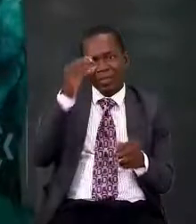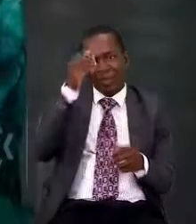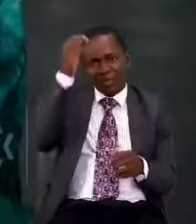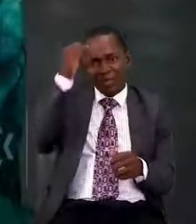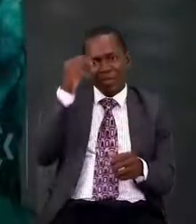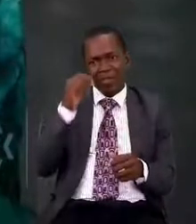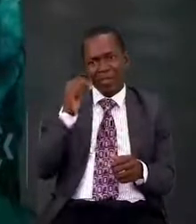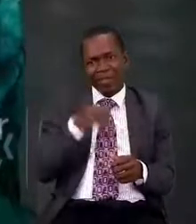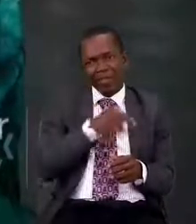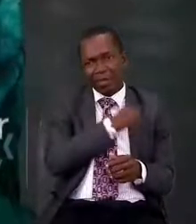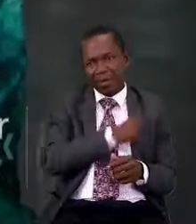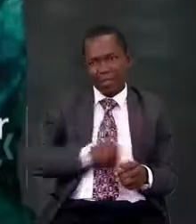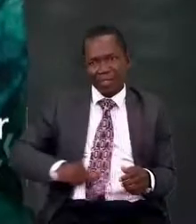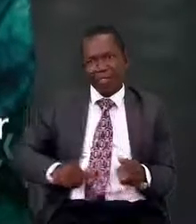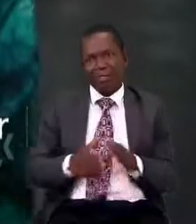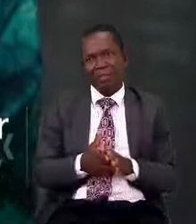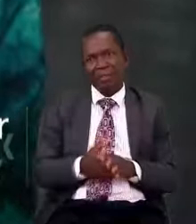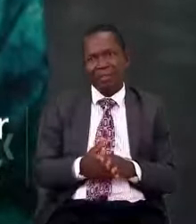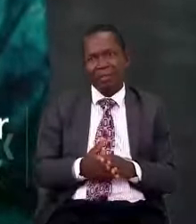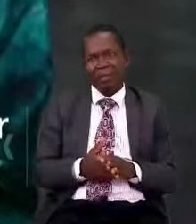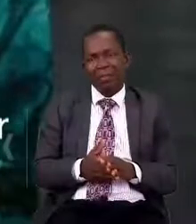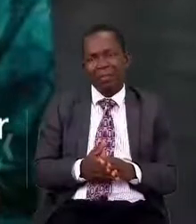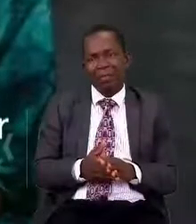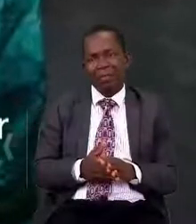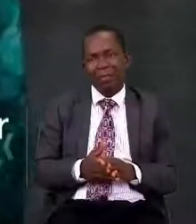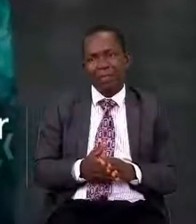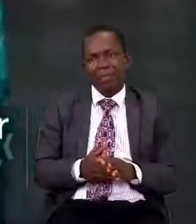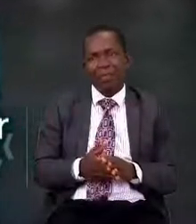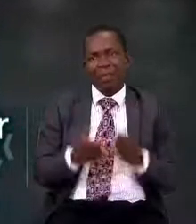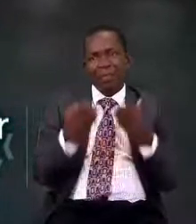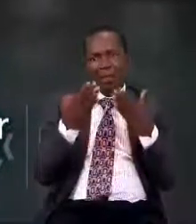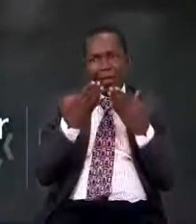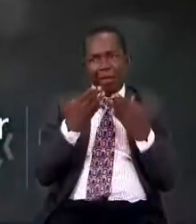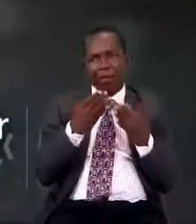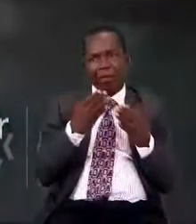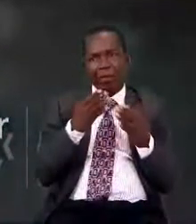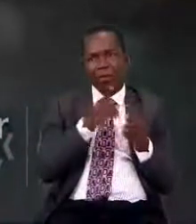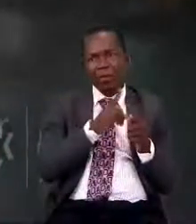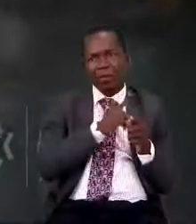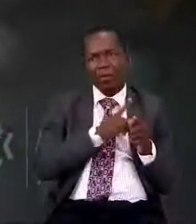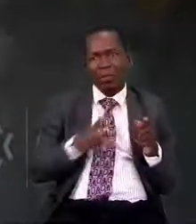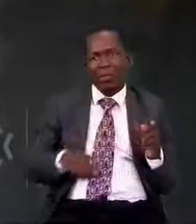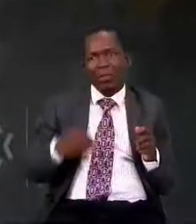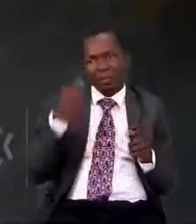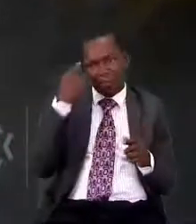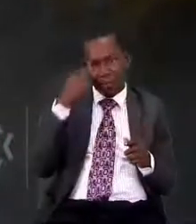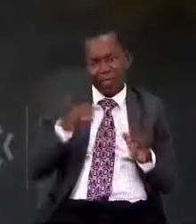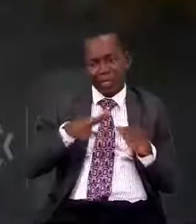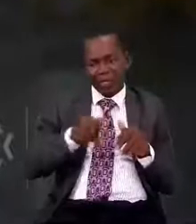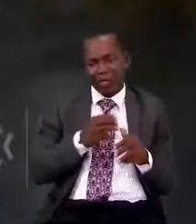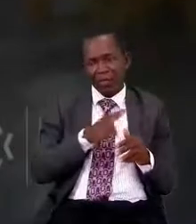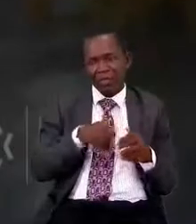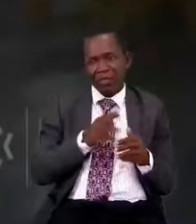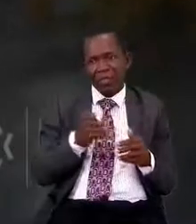Merci de m'avoir donné l'opportunité de donner mon témoignage. Je suis Cécilia. Accord. Dieu est